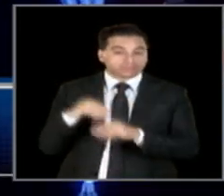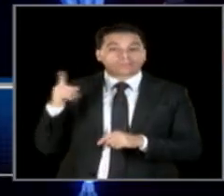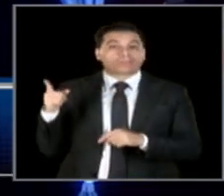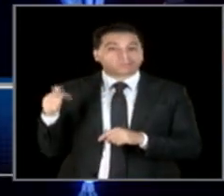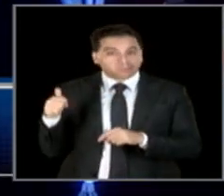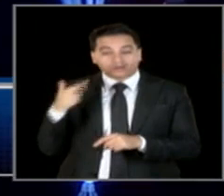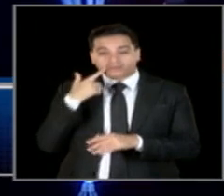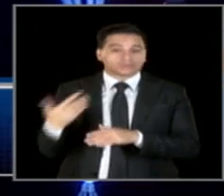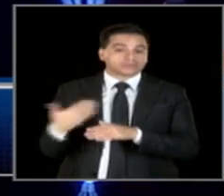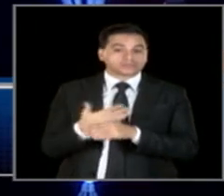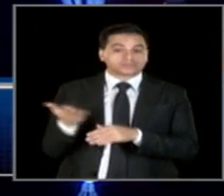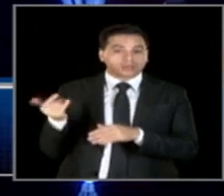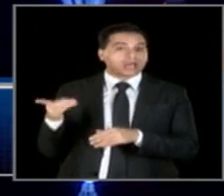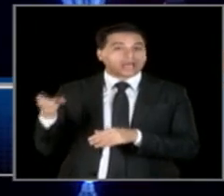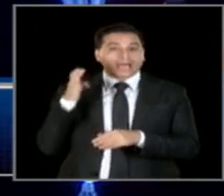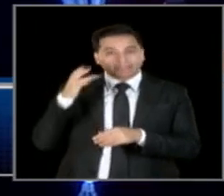تأسس